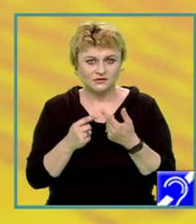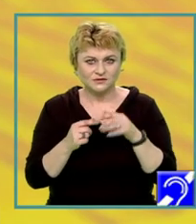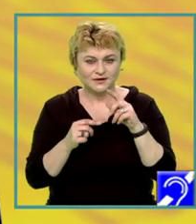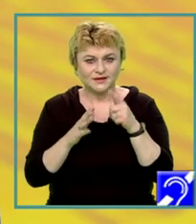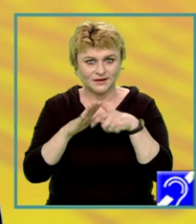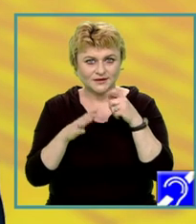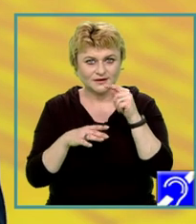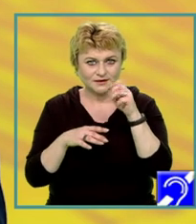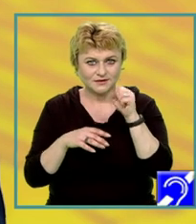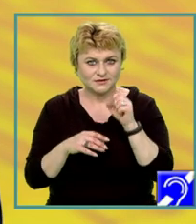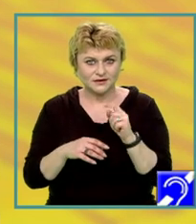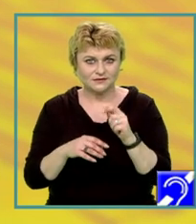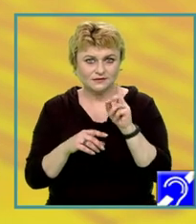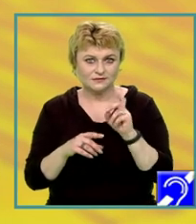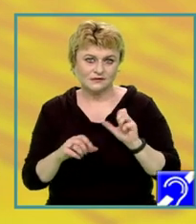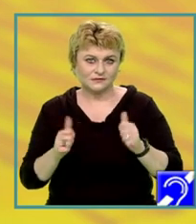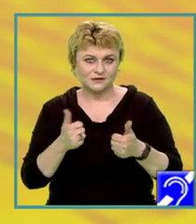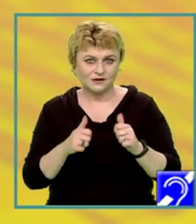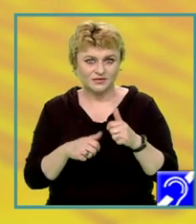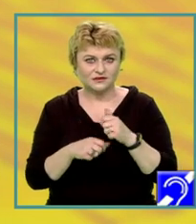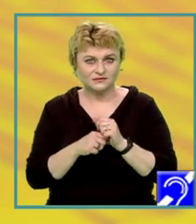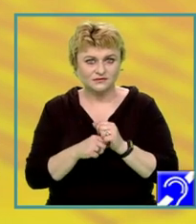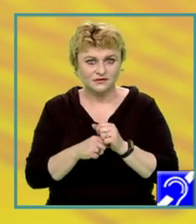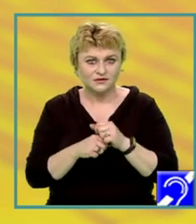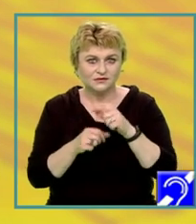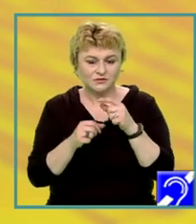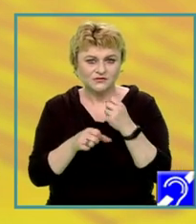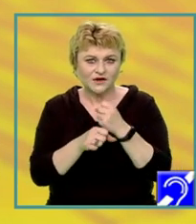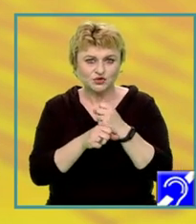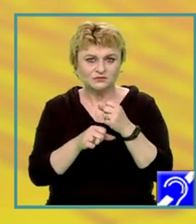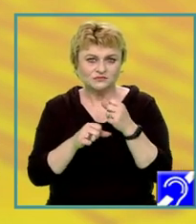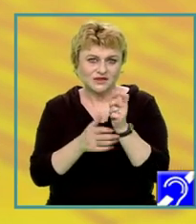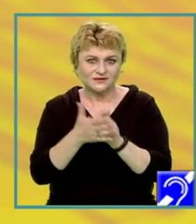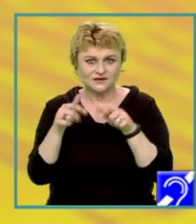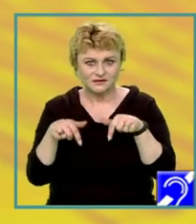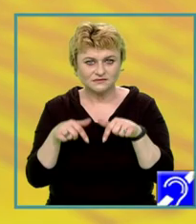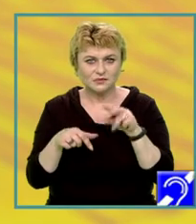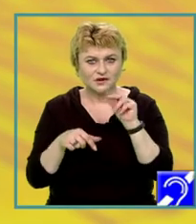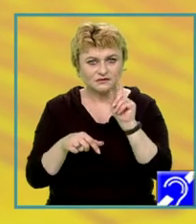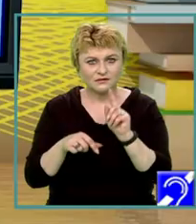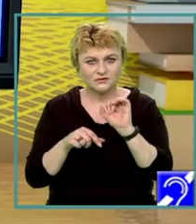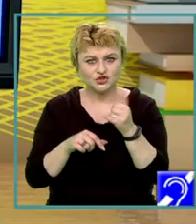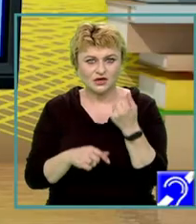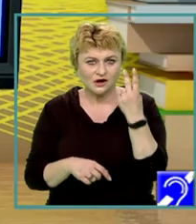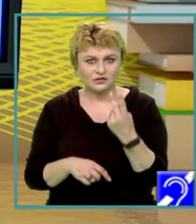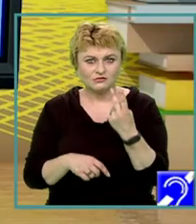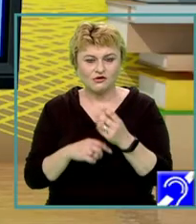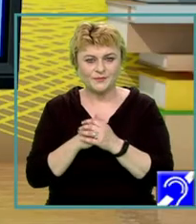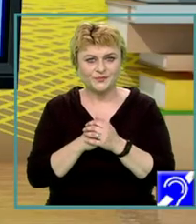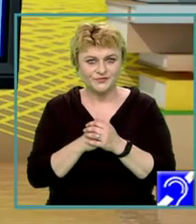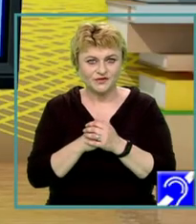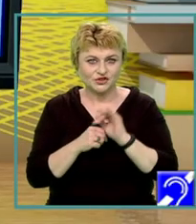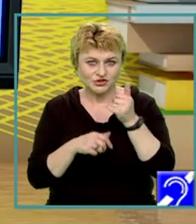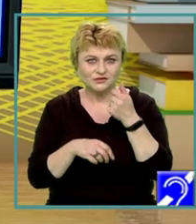antrenament numarul 7 vom face in lecția de astazi partea intai si a doua din subiect astfel ca